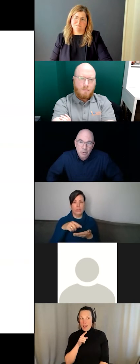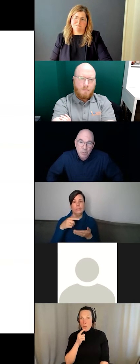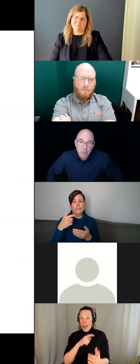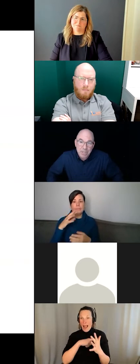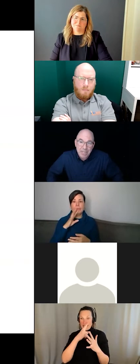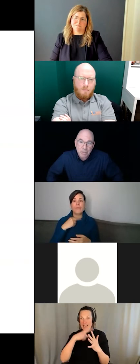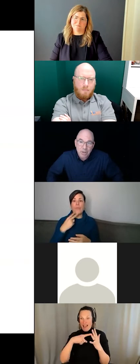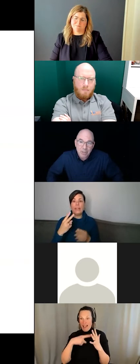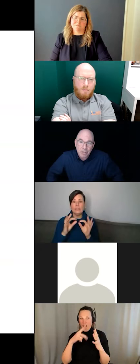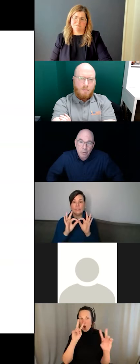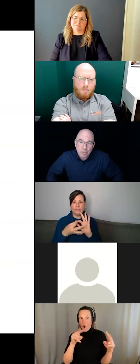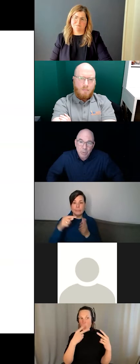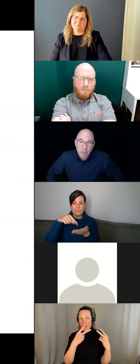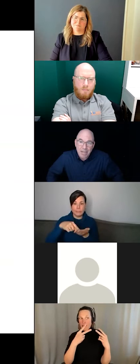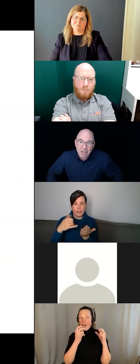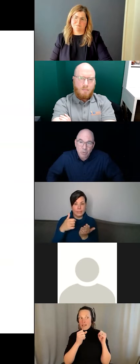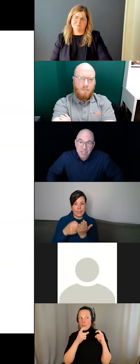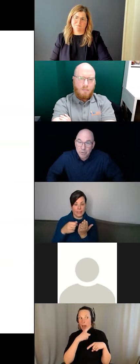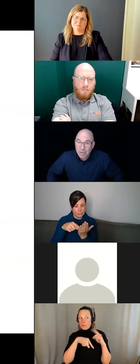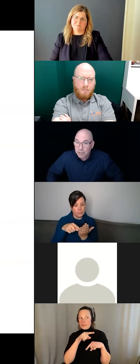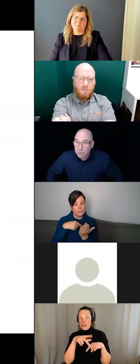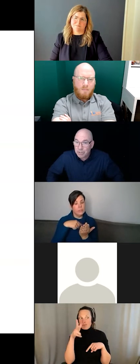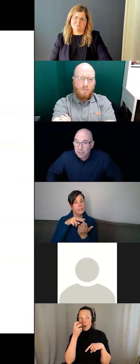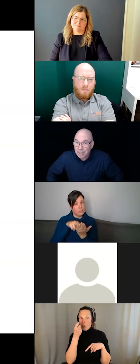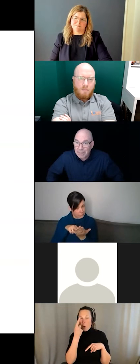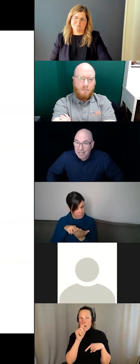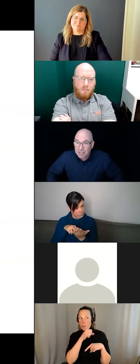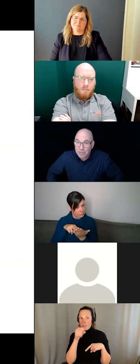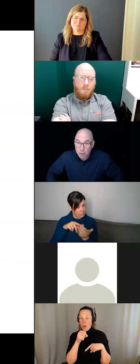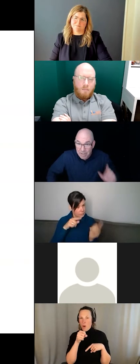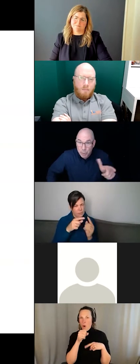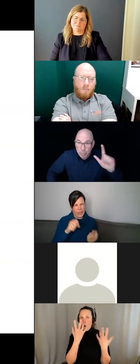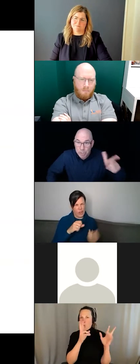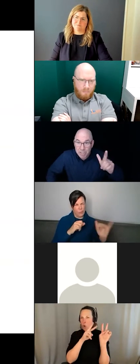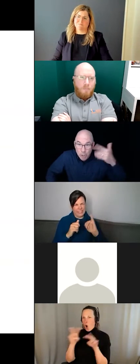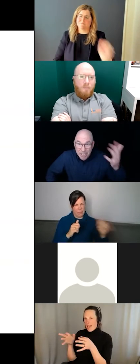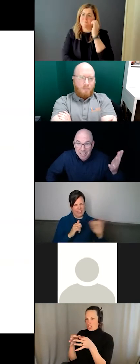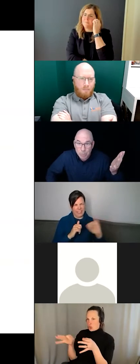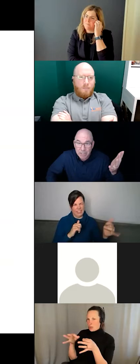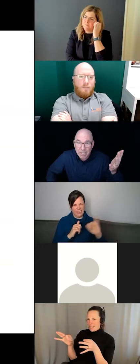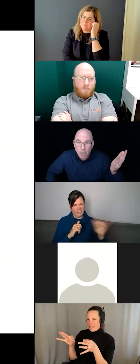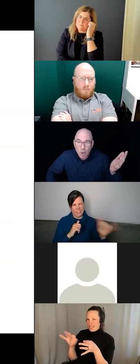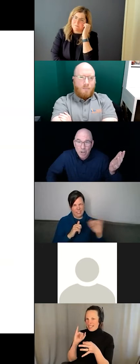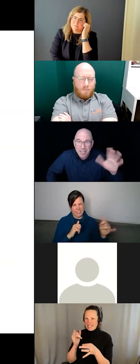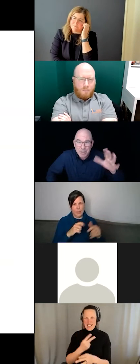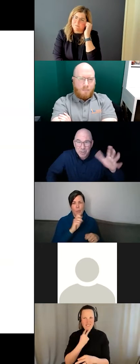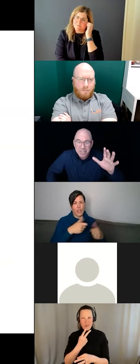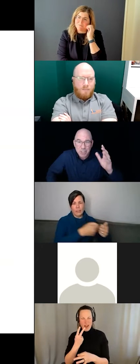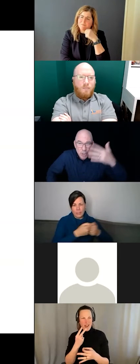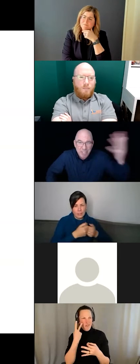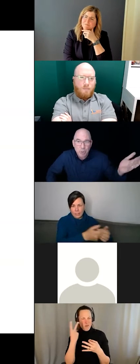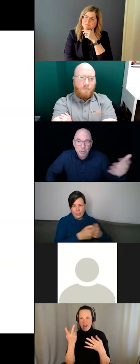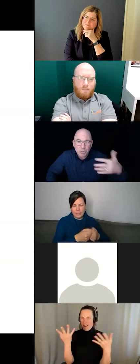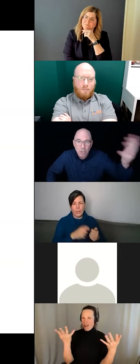est-ce que tu vas comme lire mes gants? Quand tu parles, est-ce qu'on regarde la transcription de